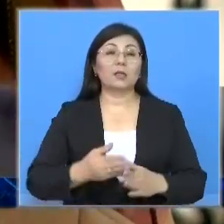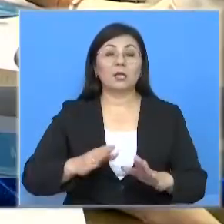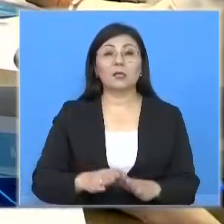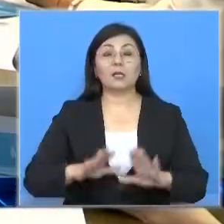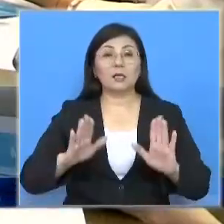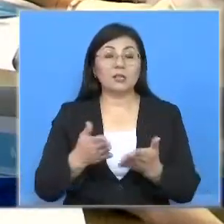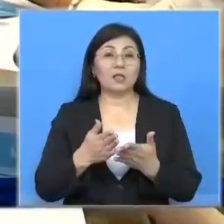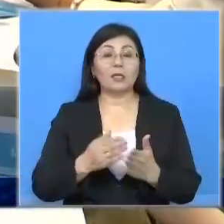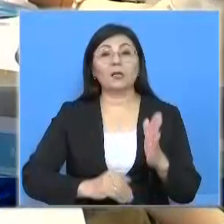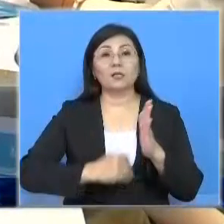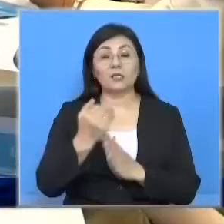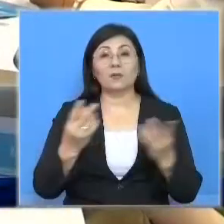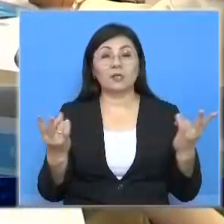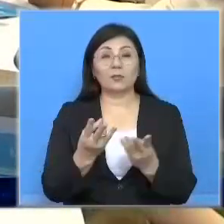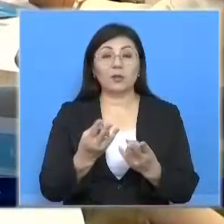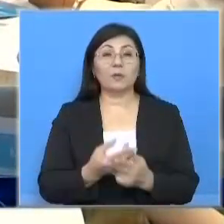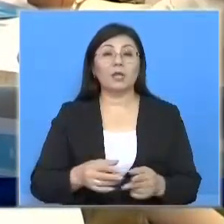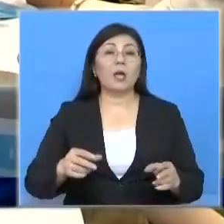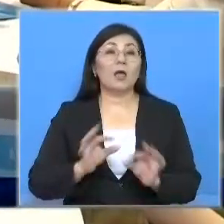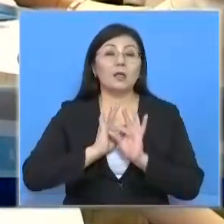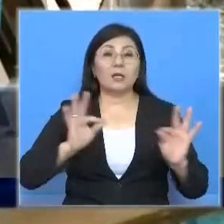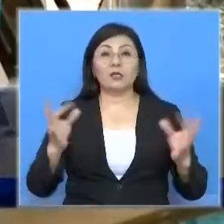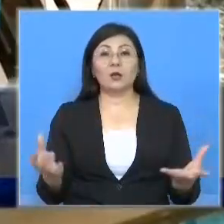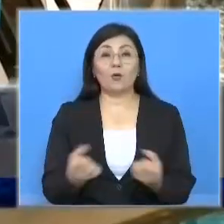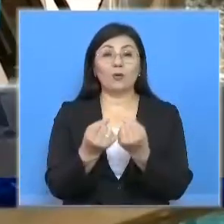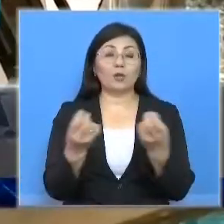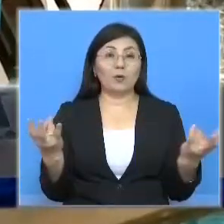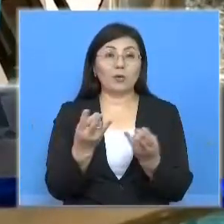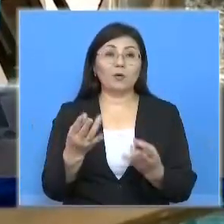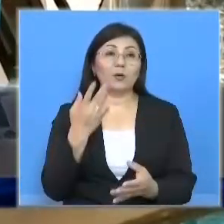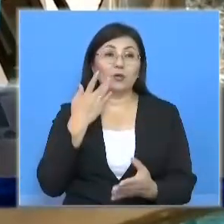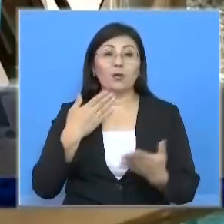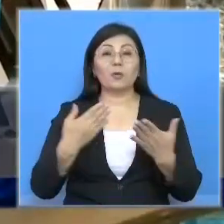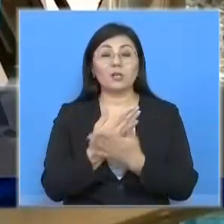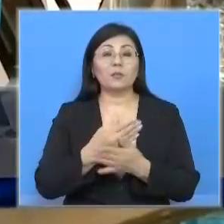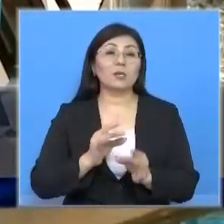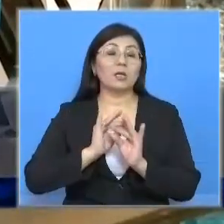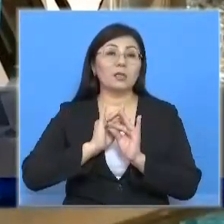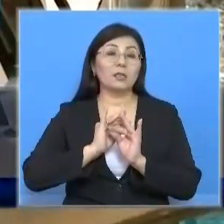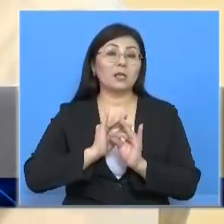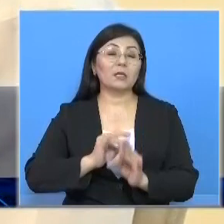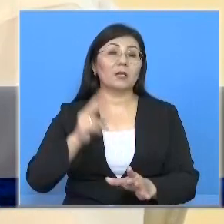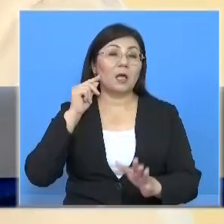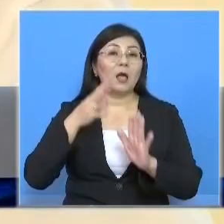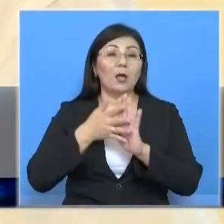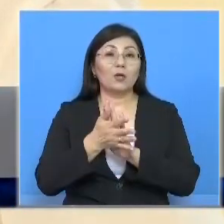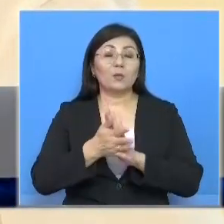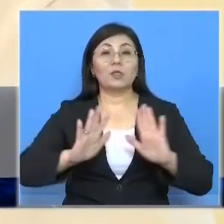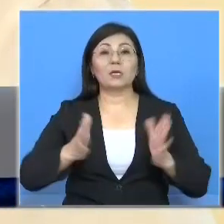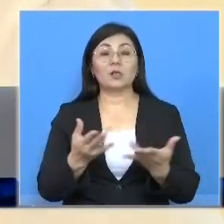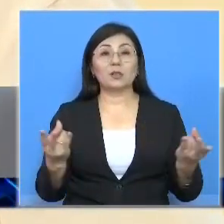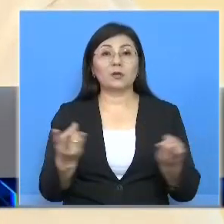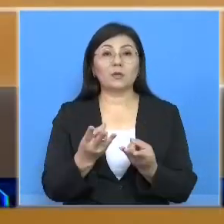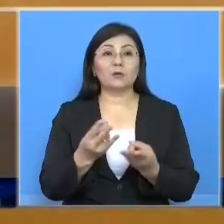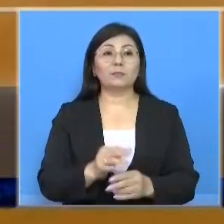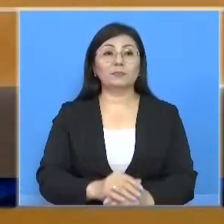ұйымдастырушылар. Сондықтан алыстағы ағайынға ерекше қолдау берілуі тиіс. Оларды үнемі жаңашылықтан хабардар етіп, қолдан келгенше жағдай жасау қажет екенін